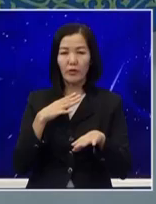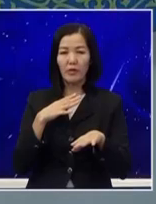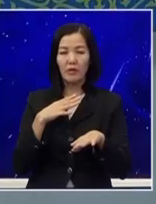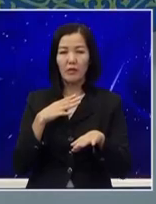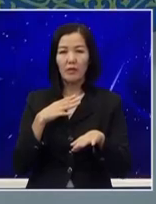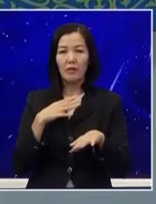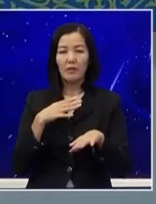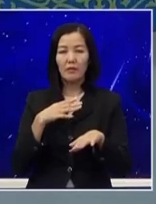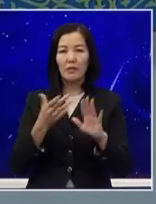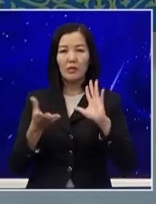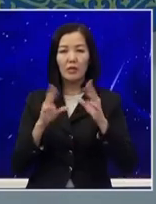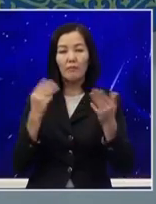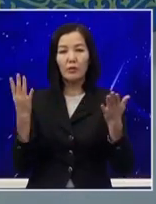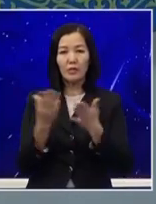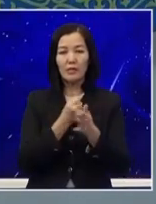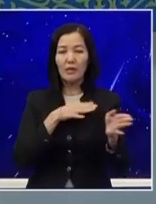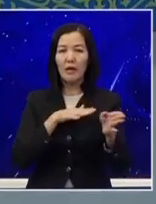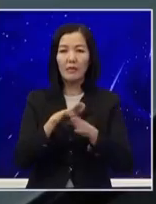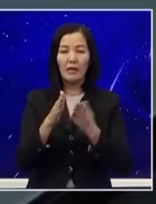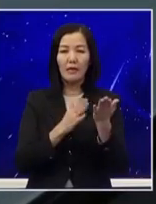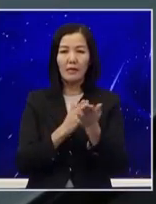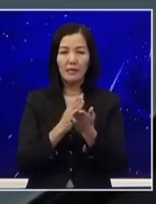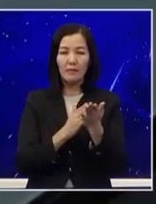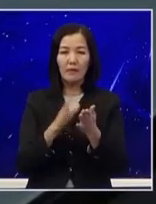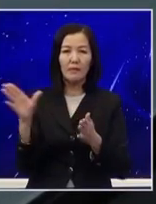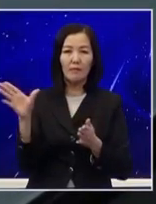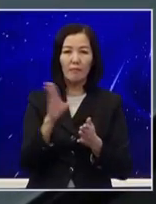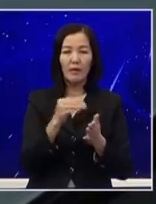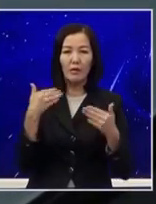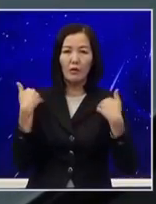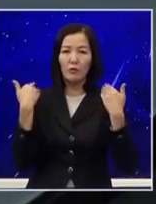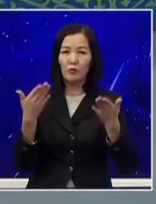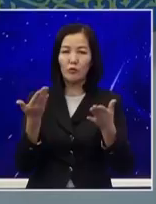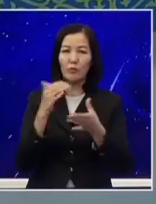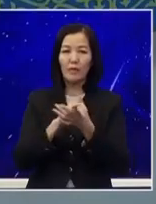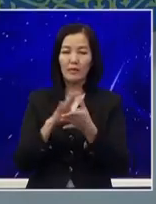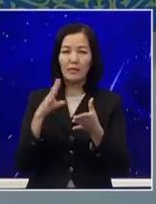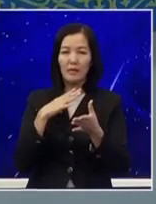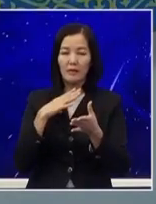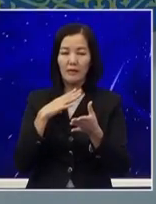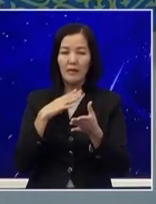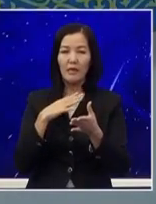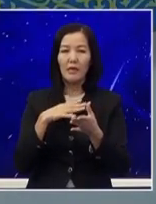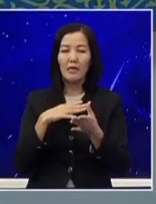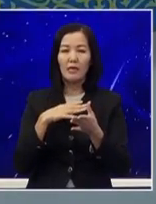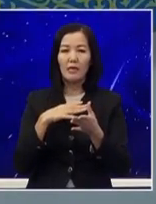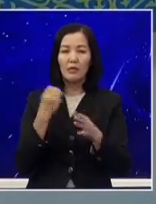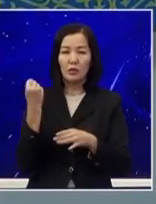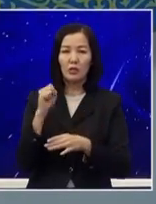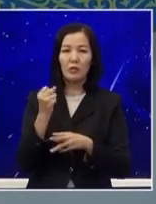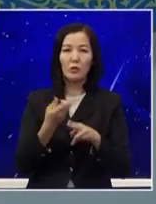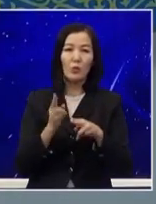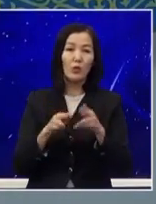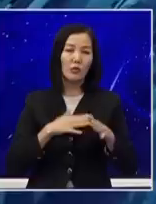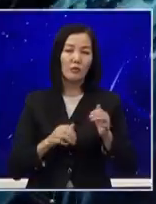Жалпы жетістіктеріміз, атқарып жатқан қызметтеріміздің барлығын осы жерде көрсете білдік деп айталамыз. Жалпы жеңіске жеткеніме өте